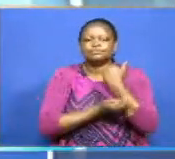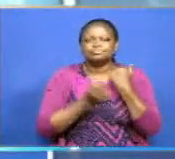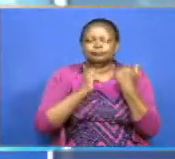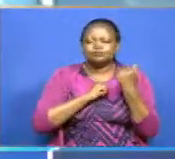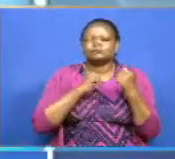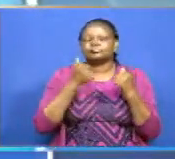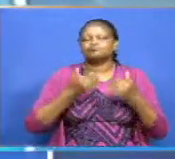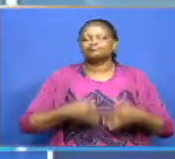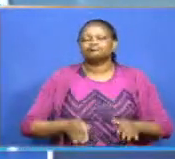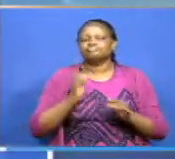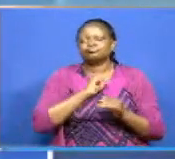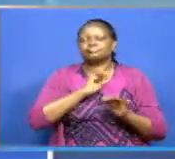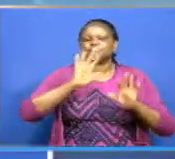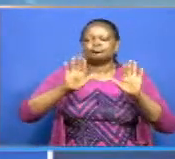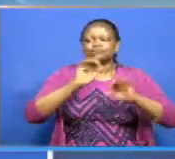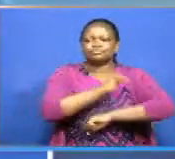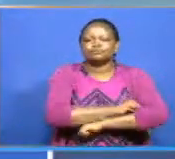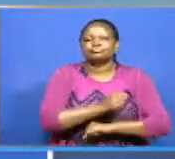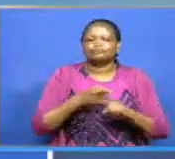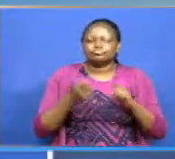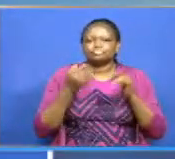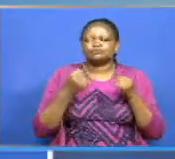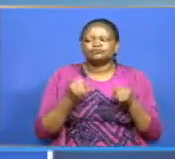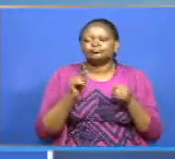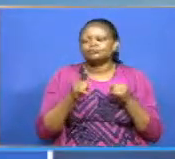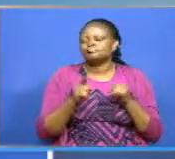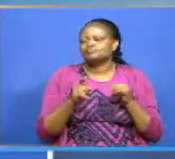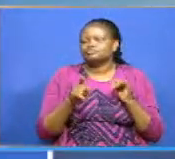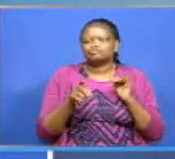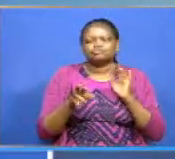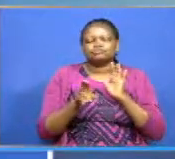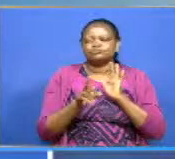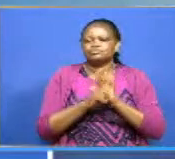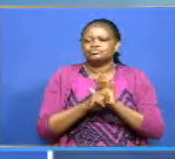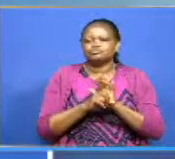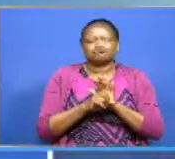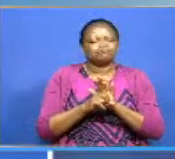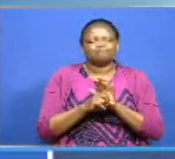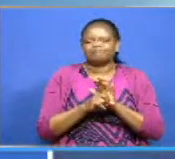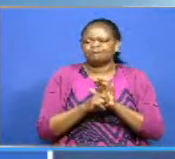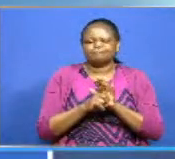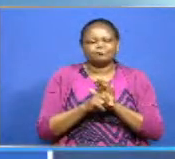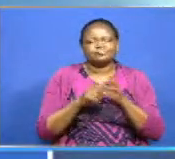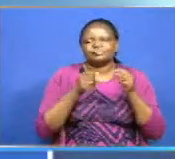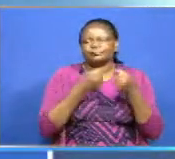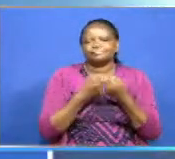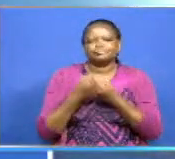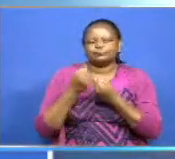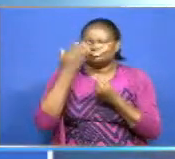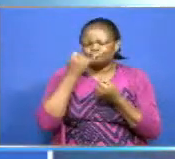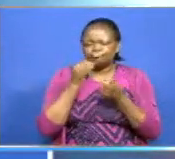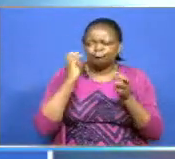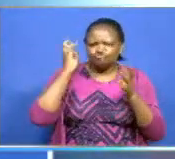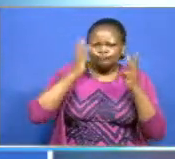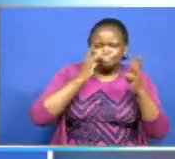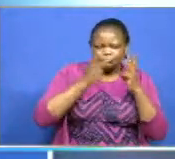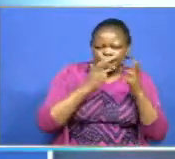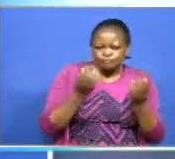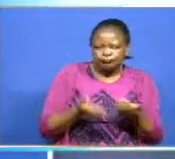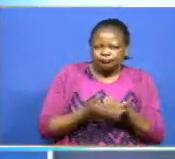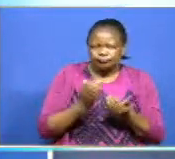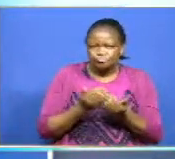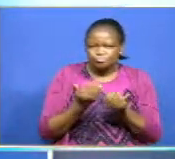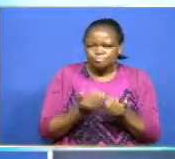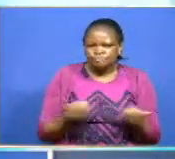kurejelea masomo. Hata hivyo utekelezaji wa agizo hilo ni kizungumkuti. Hii ni kutokana na wasiwasi kuhusu malezi ya watoto